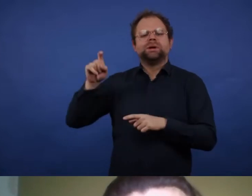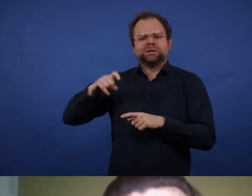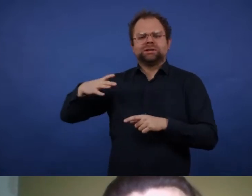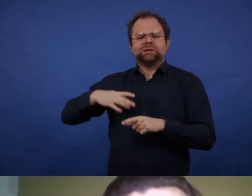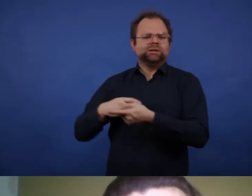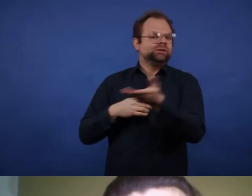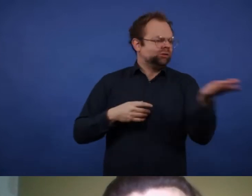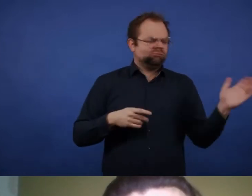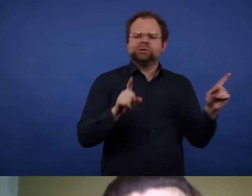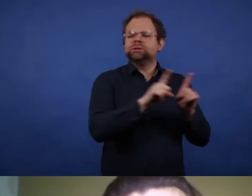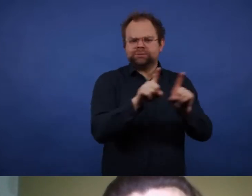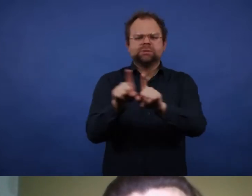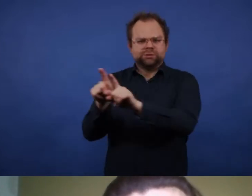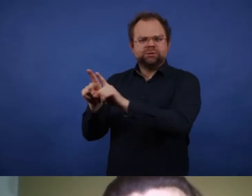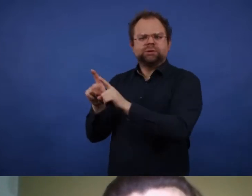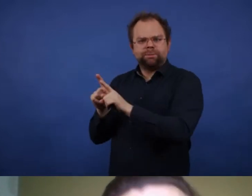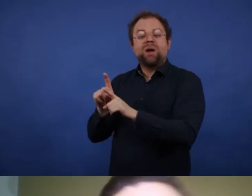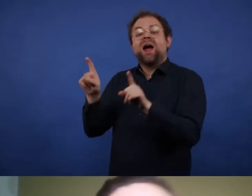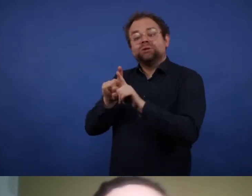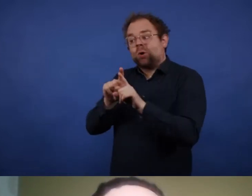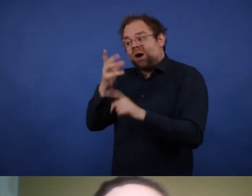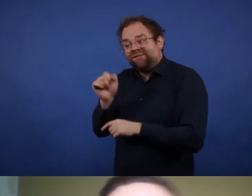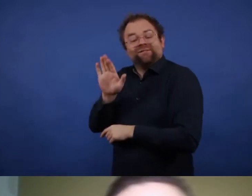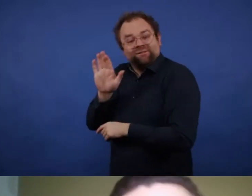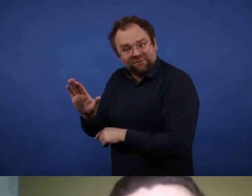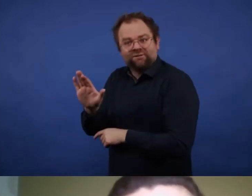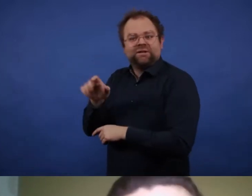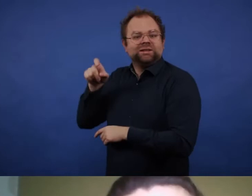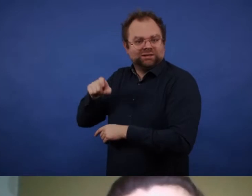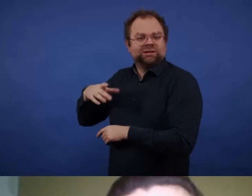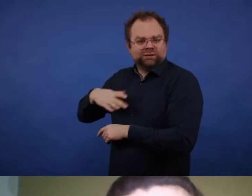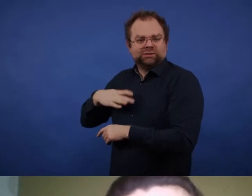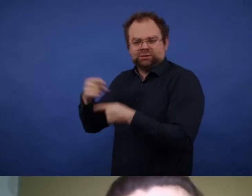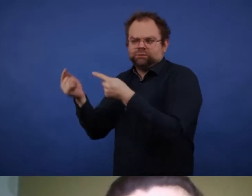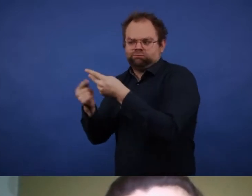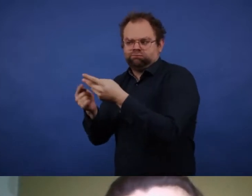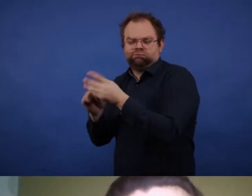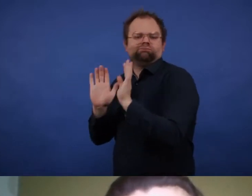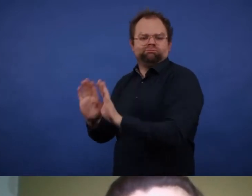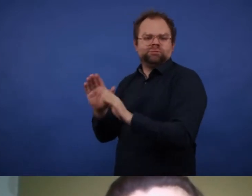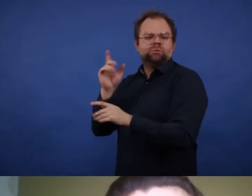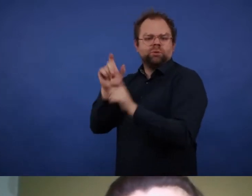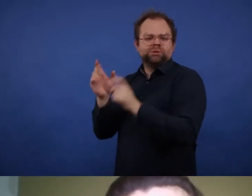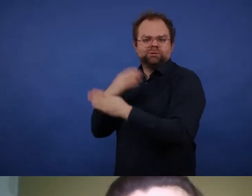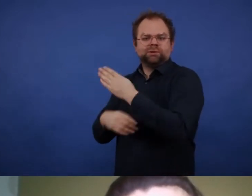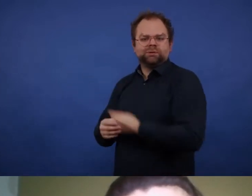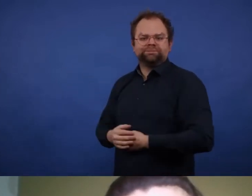a adapted في manner. تحدي ثاني متعلق بانه الاشخاص ذوي الاعاقه هم نفسهم